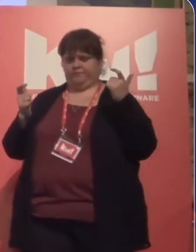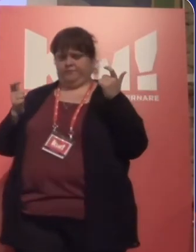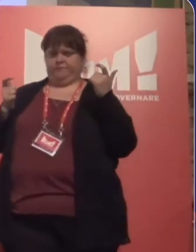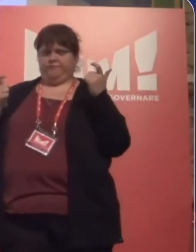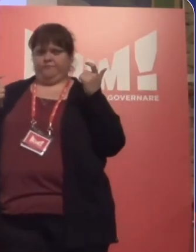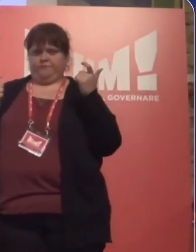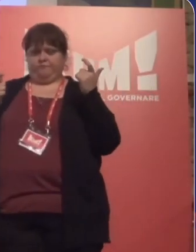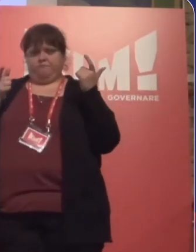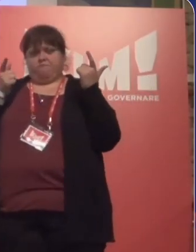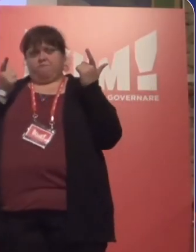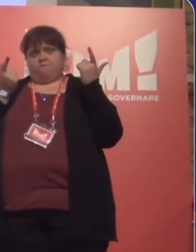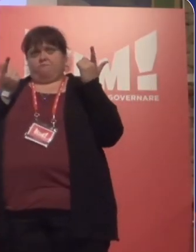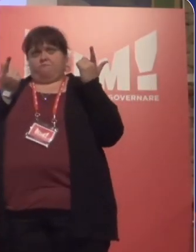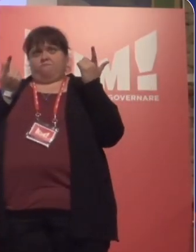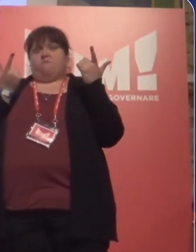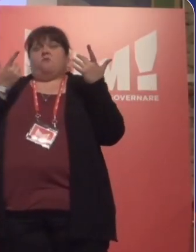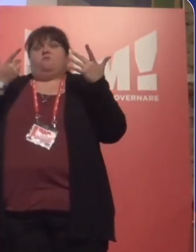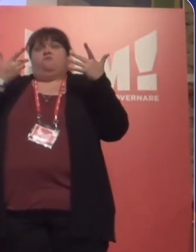aree particolarmente